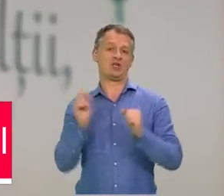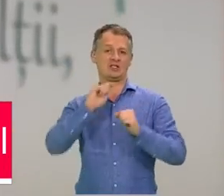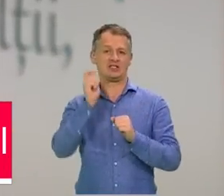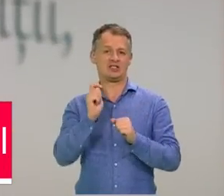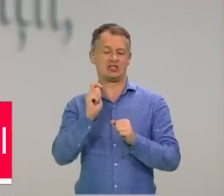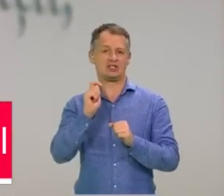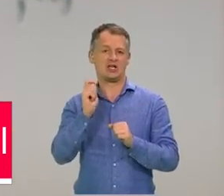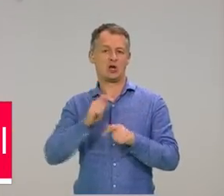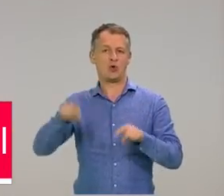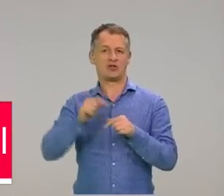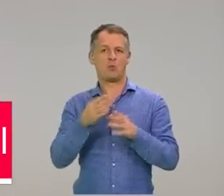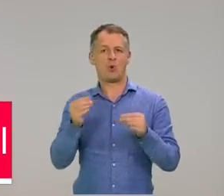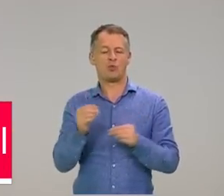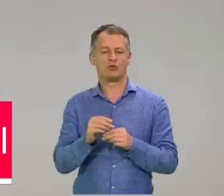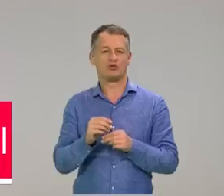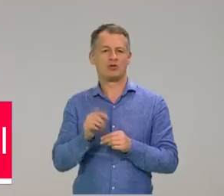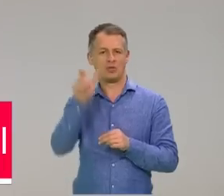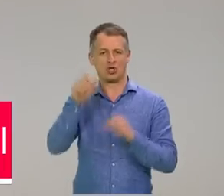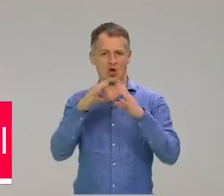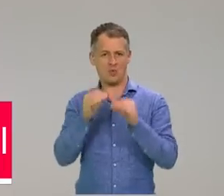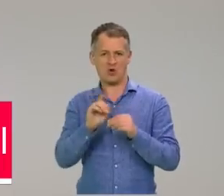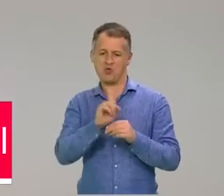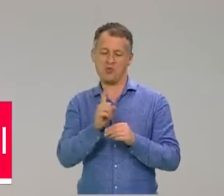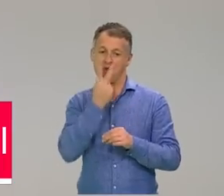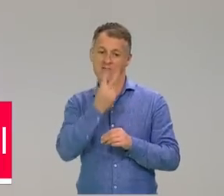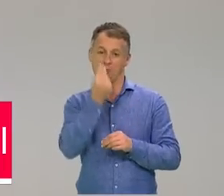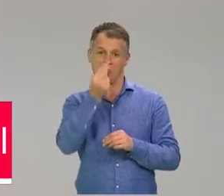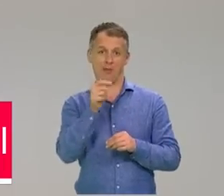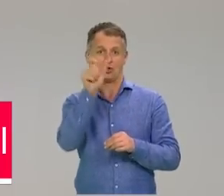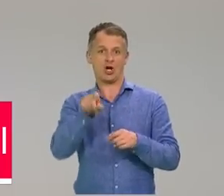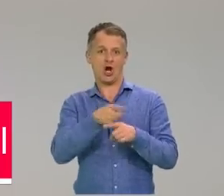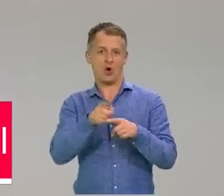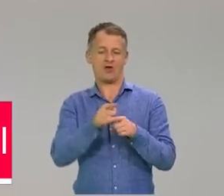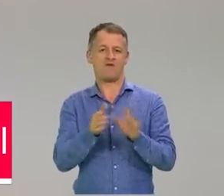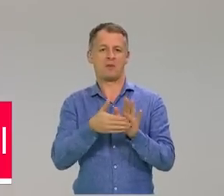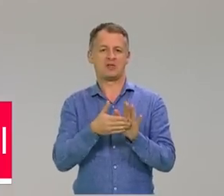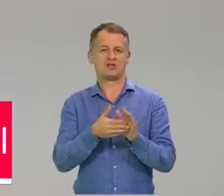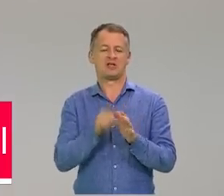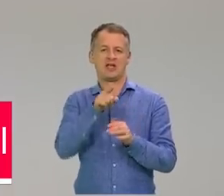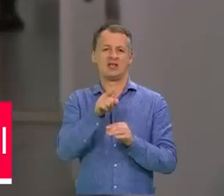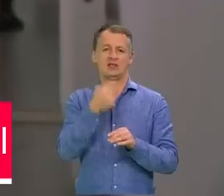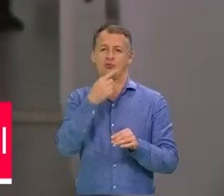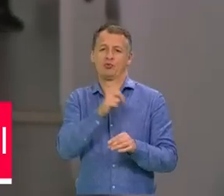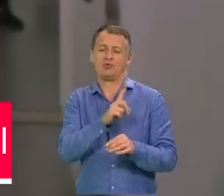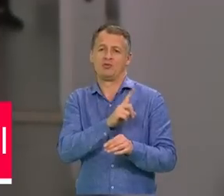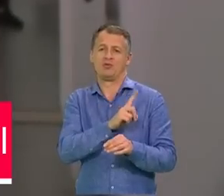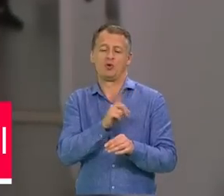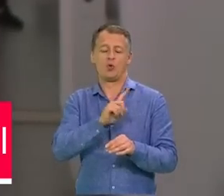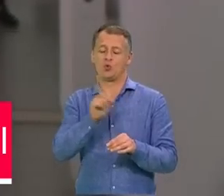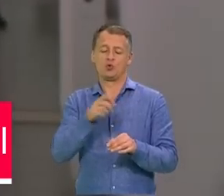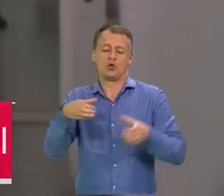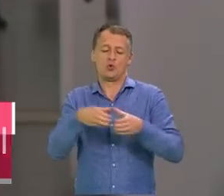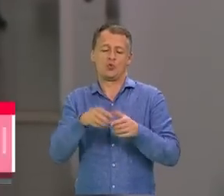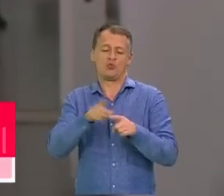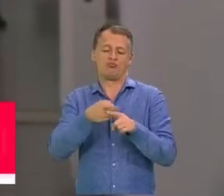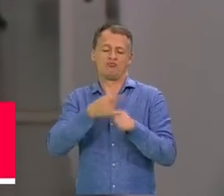Majoritatea românilor nu-i privesc cu ochi buni pe romi, fapt ce-i face pe mulți dintre ei să-și nege originile. Potrivit Institutului Național